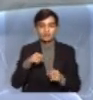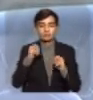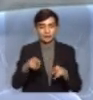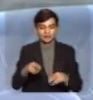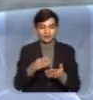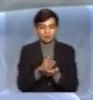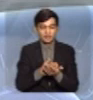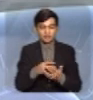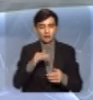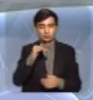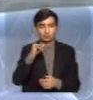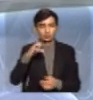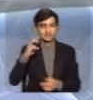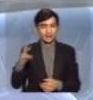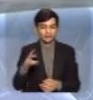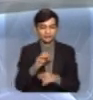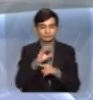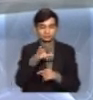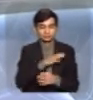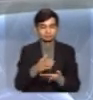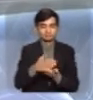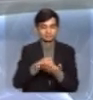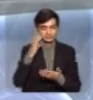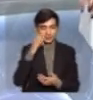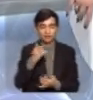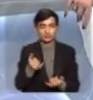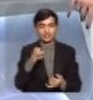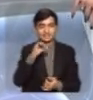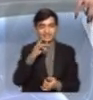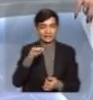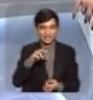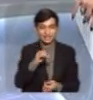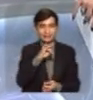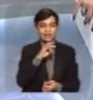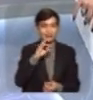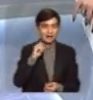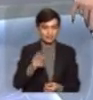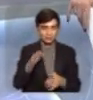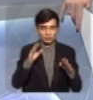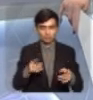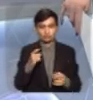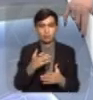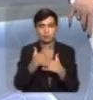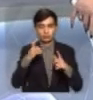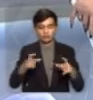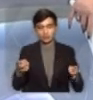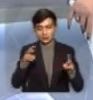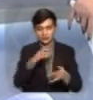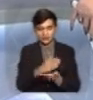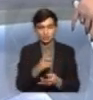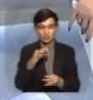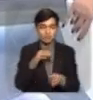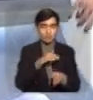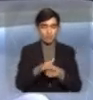спецоперации «Жусан». Сейчас в Сирии, Ираке, Афганистане еще остаются более 100 наших соотечественников. Но полной информации о них